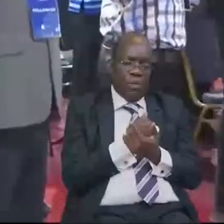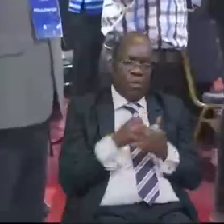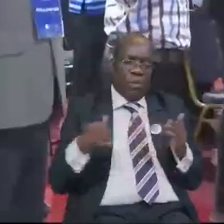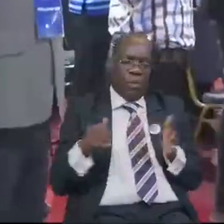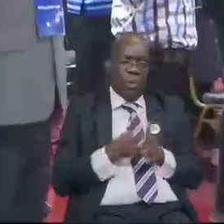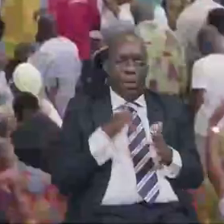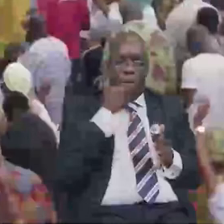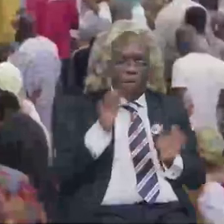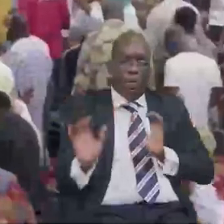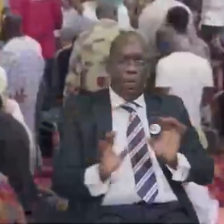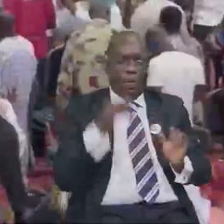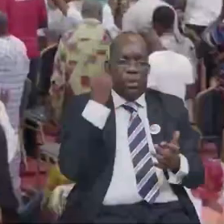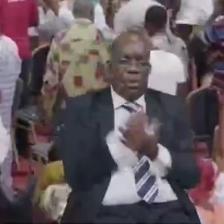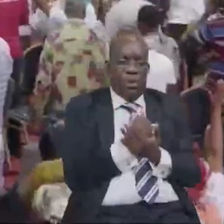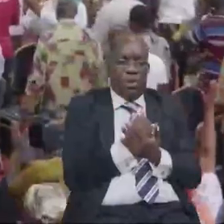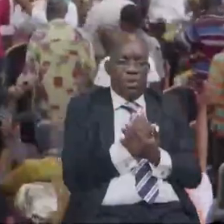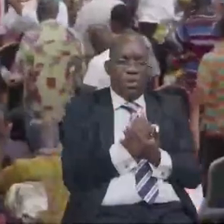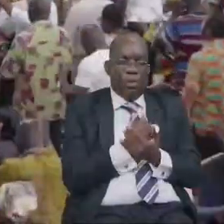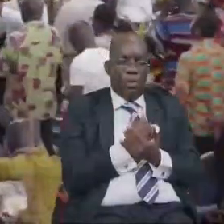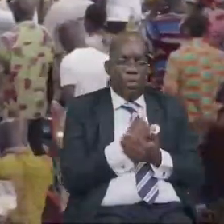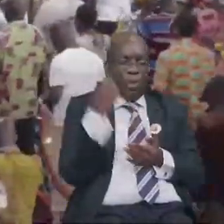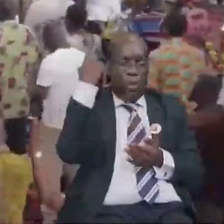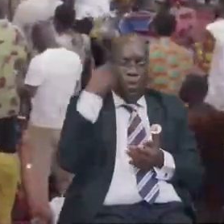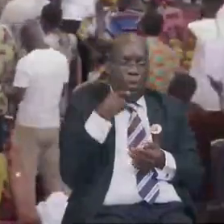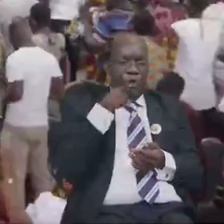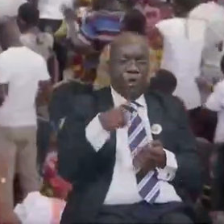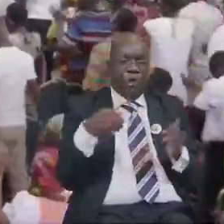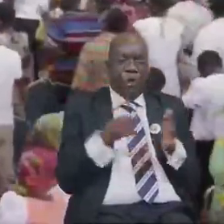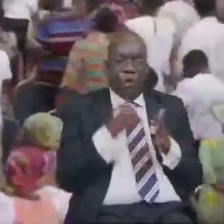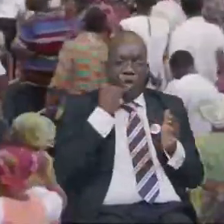C'est fait. Pour toi, c'est fait.